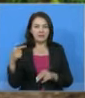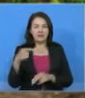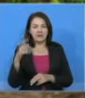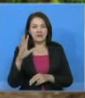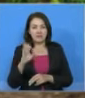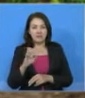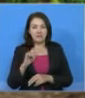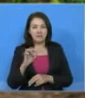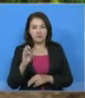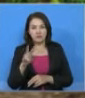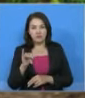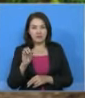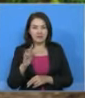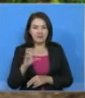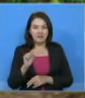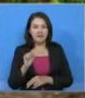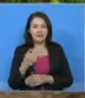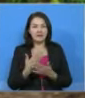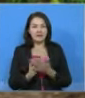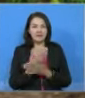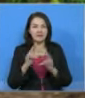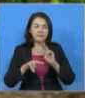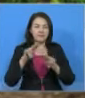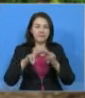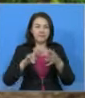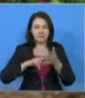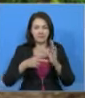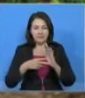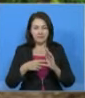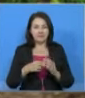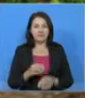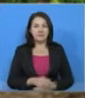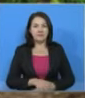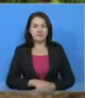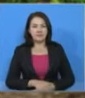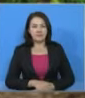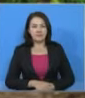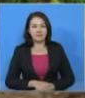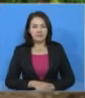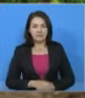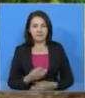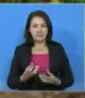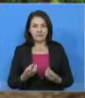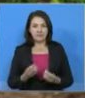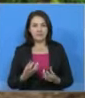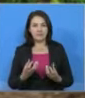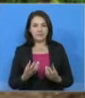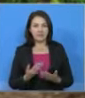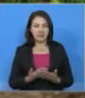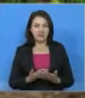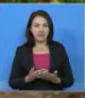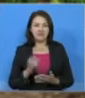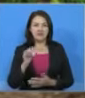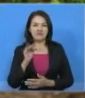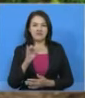тоннаға жаңадан қойма салып жоспарлап отыр. Енді сосын тағы бір